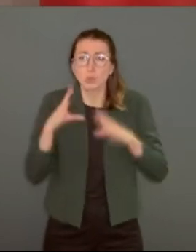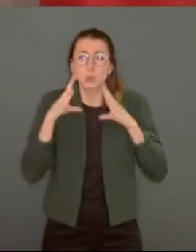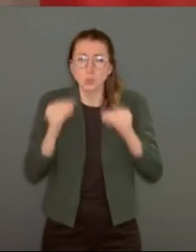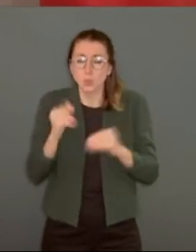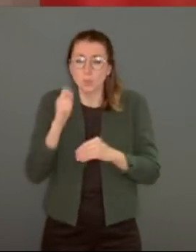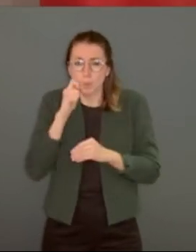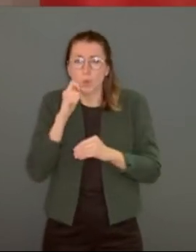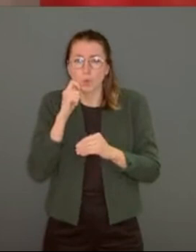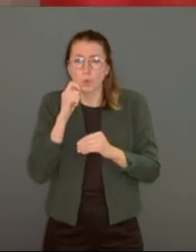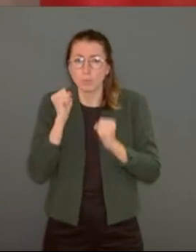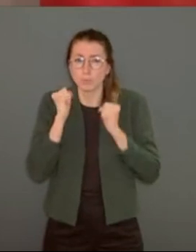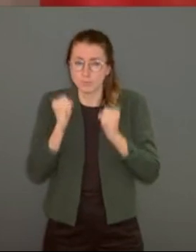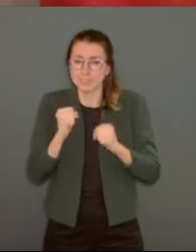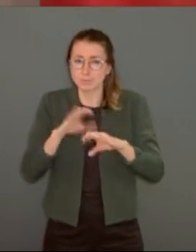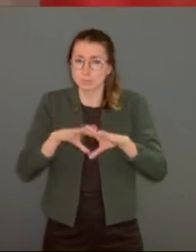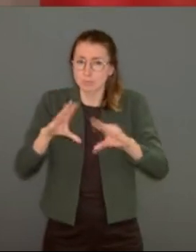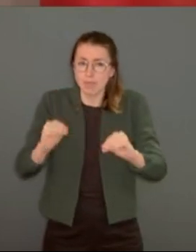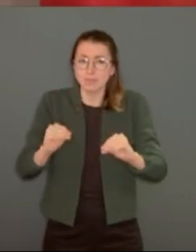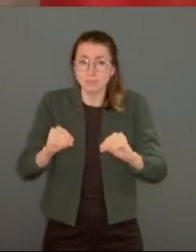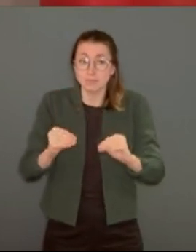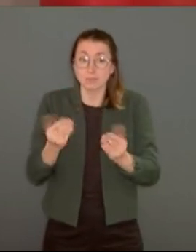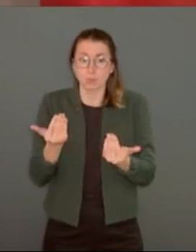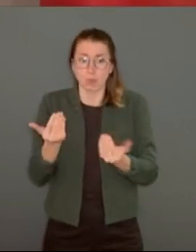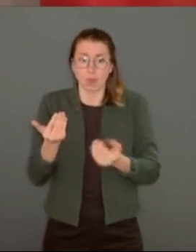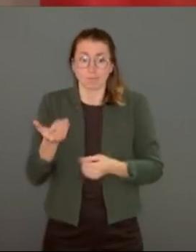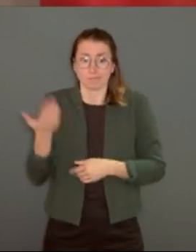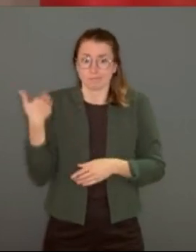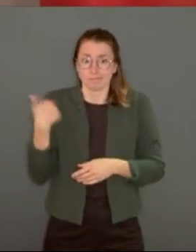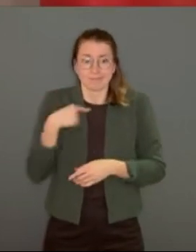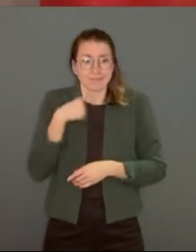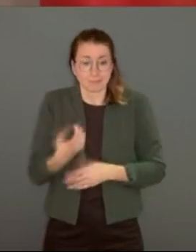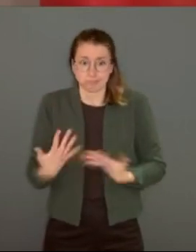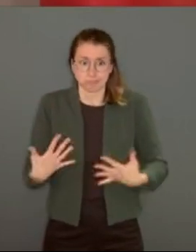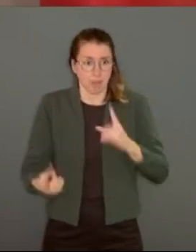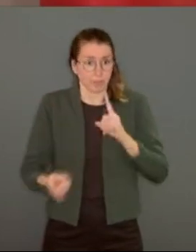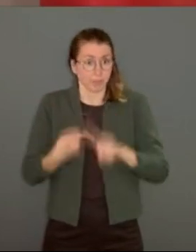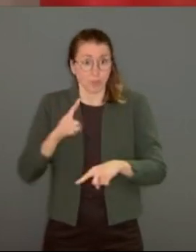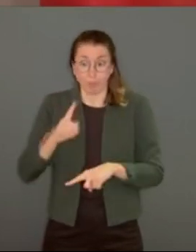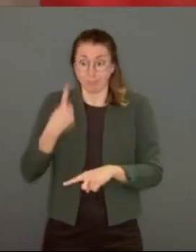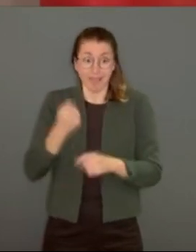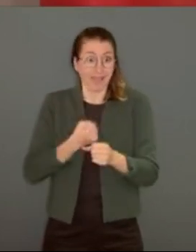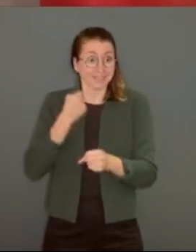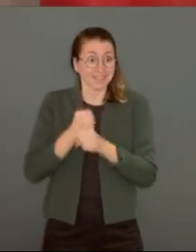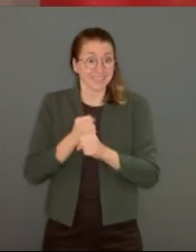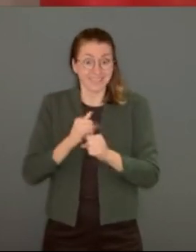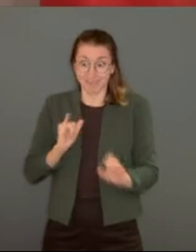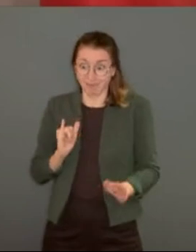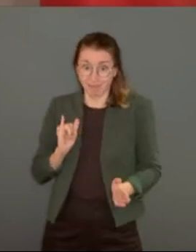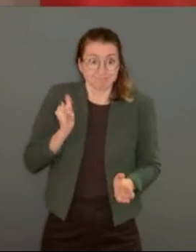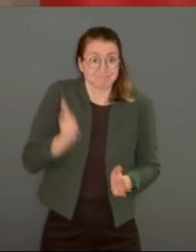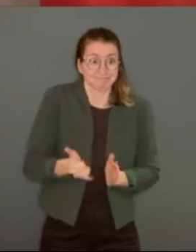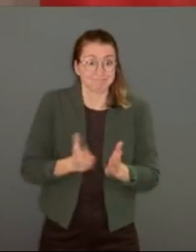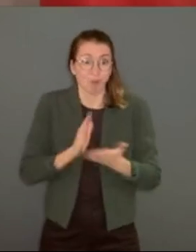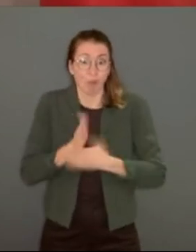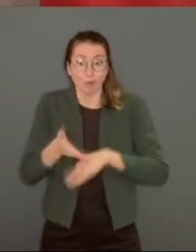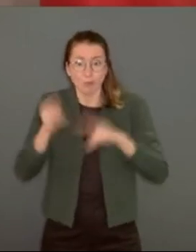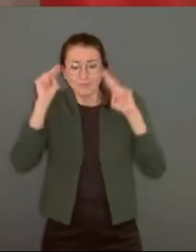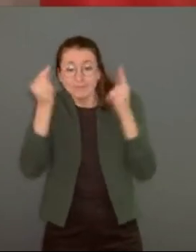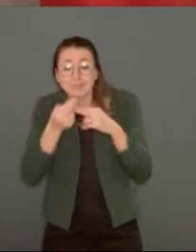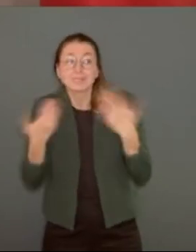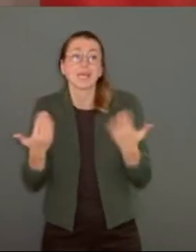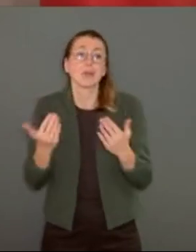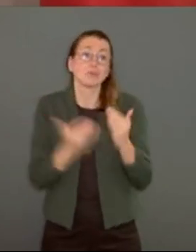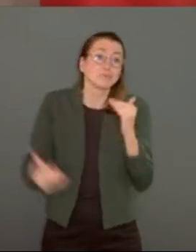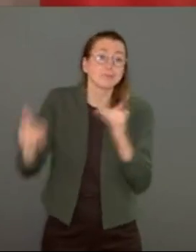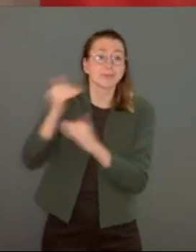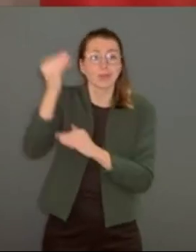c'était important aussi la distinction entre les élèves de première année dans les universités ou dans les hautes écoles par rapport aux autres.